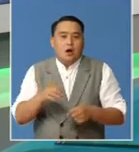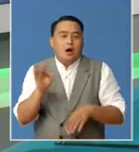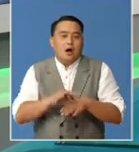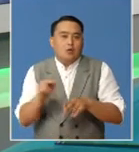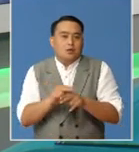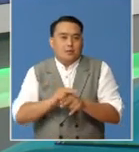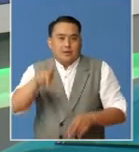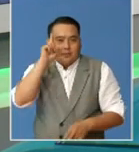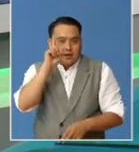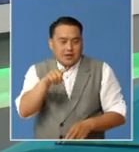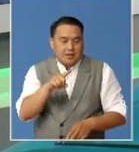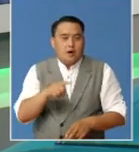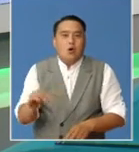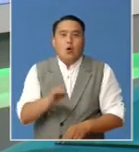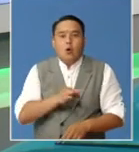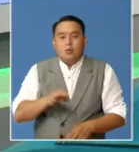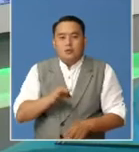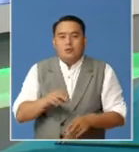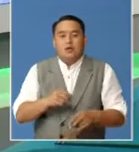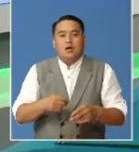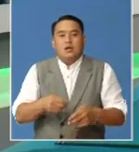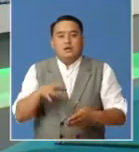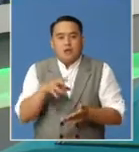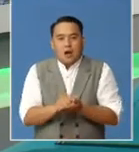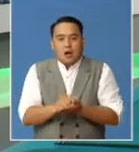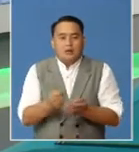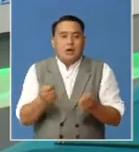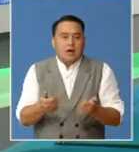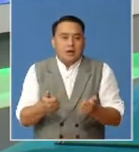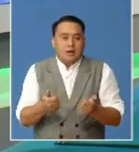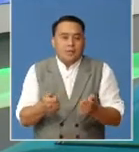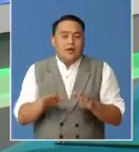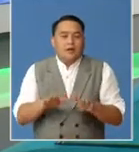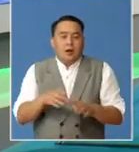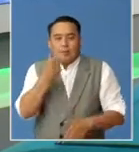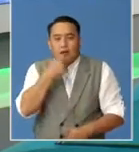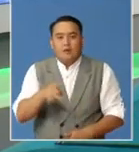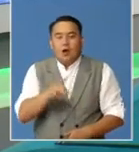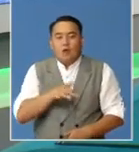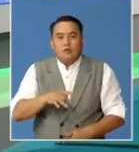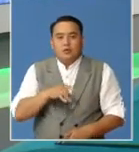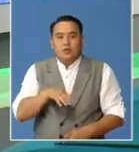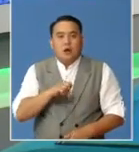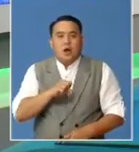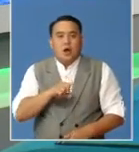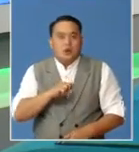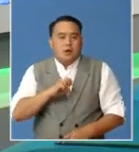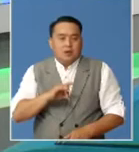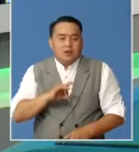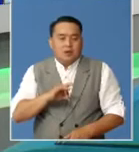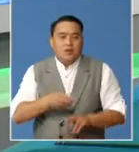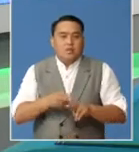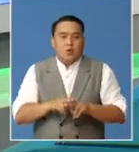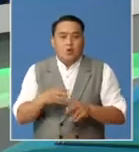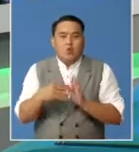ауруларға ем екені белгілі. Облыста шекшек ата төлін өсірумен айналысатындар санаулы ғана. Солардың бірі Панфилов ауданына қарасты Жаркент қаласында тұрады.